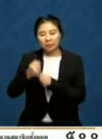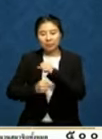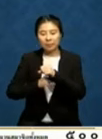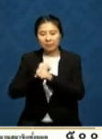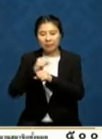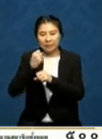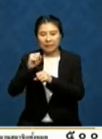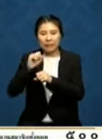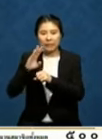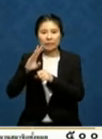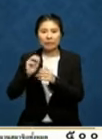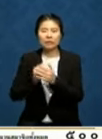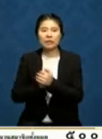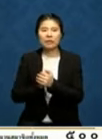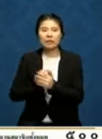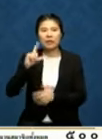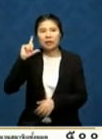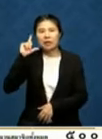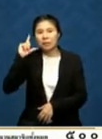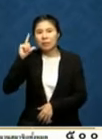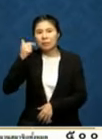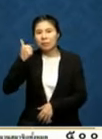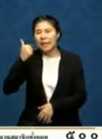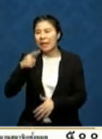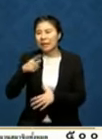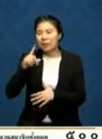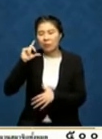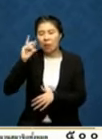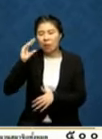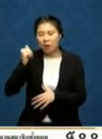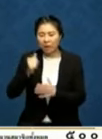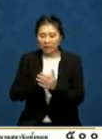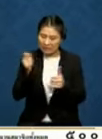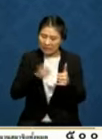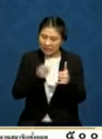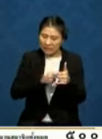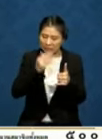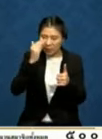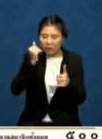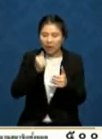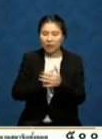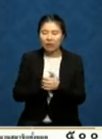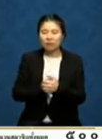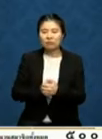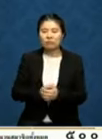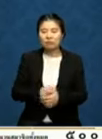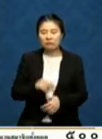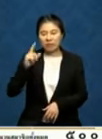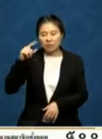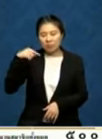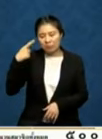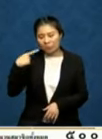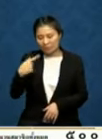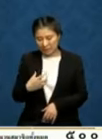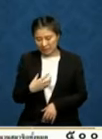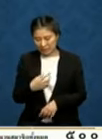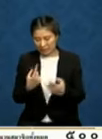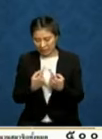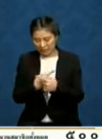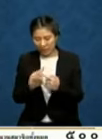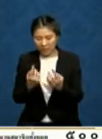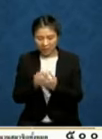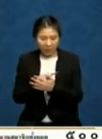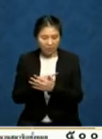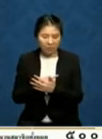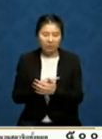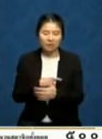มีการแสดงออกทางเพศไม่ตรงกับเพศกำเนิดหรือเหตุการณ์ค่ะที่เด็กถูกบุหรี่จี้ที่แข